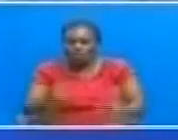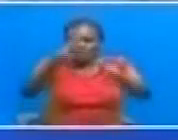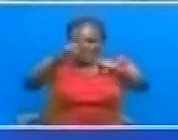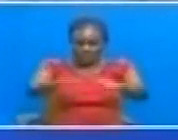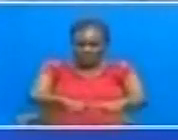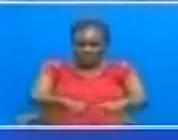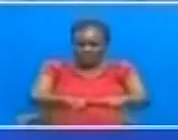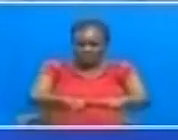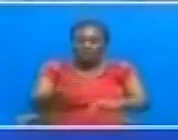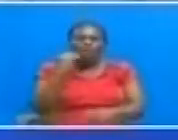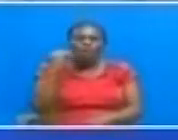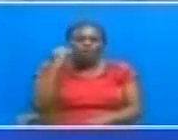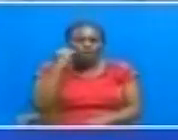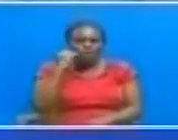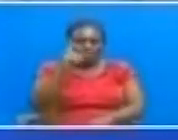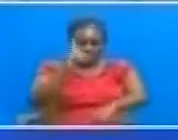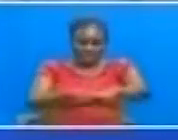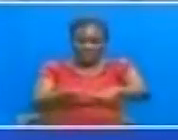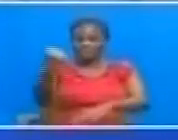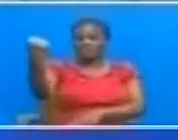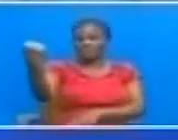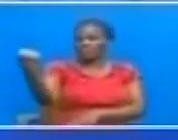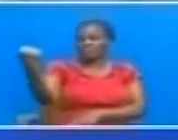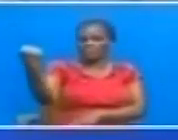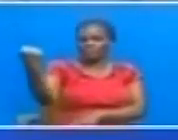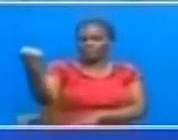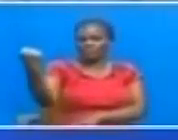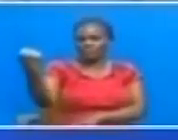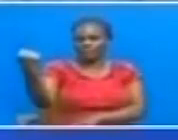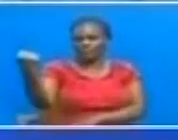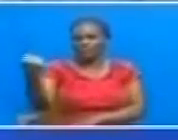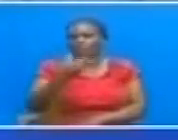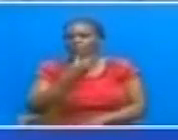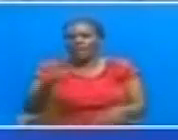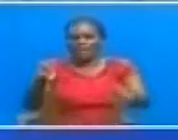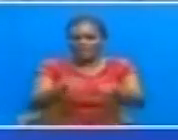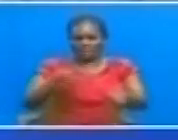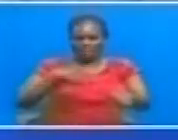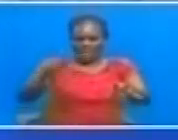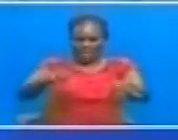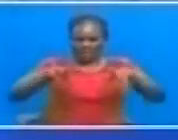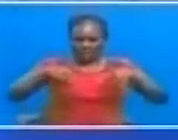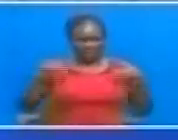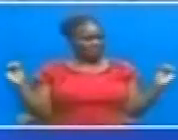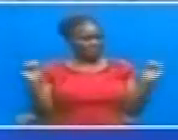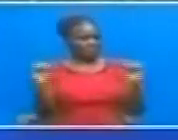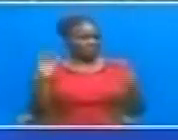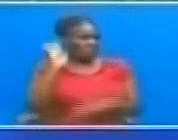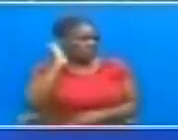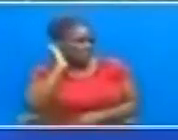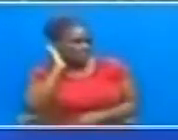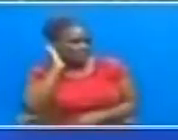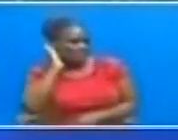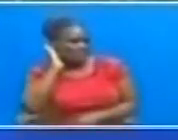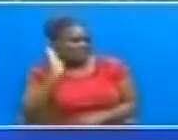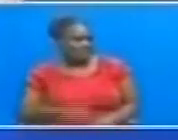wakaketi kwetu kama mara tano hivi, na ndugu yangu akakataa vyenye aliambiwa na wazee. Shamba